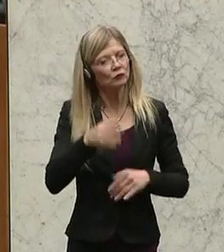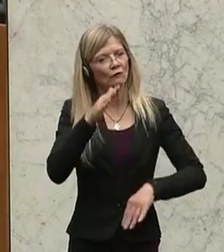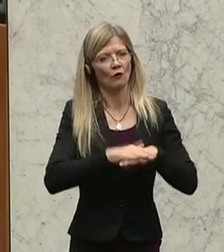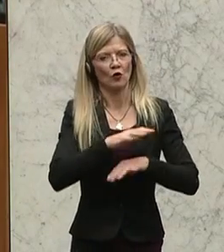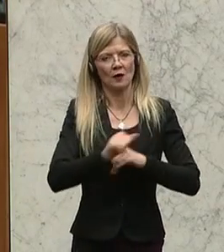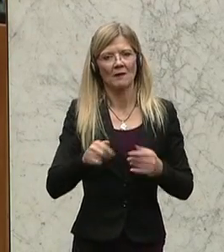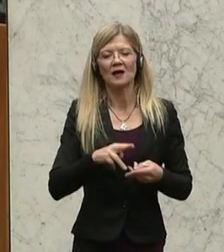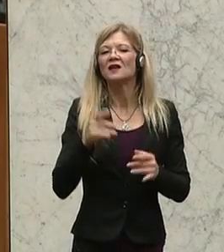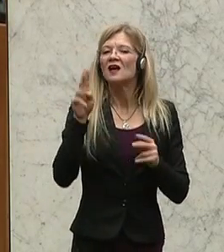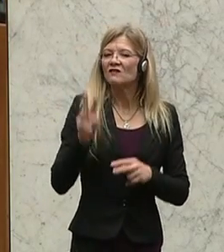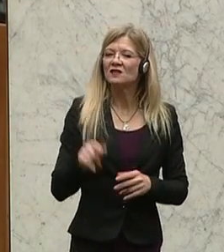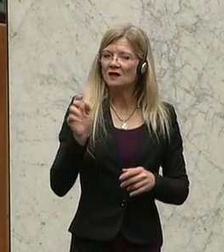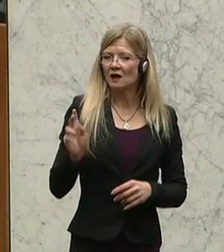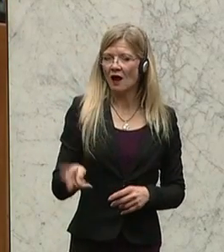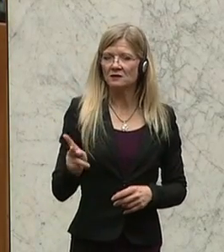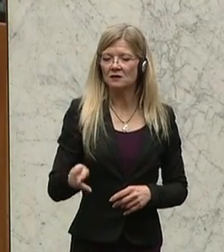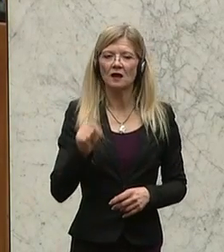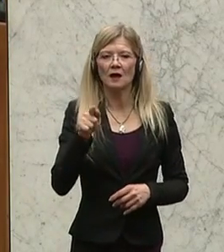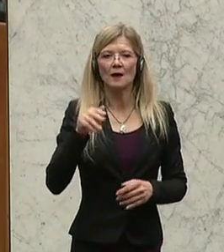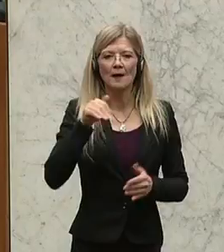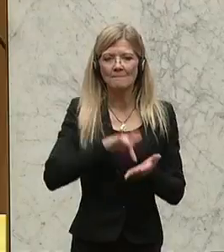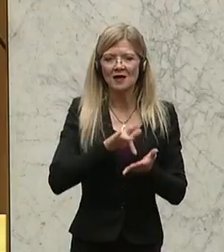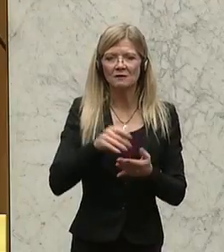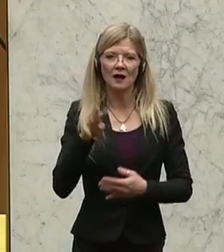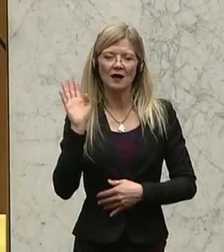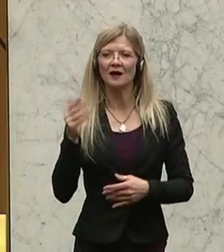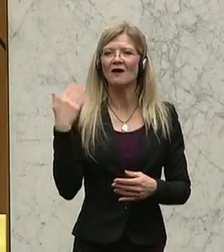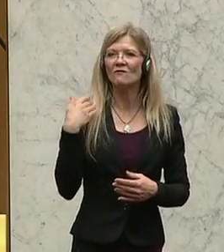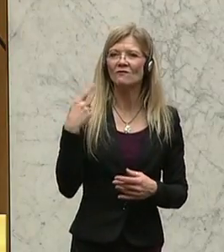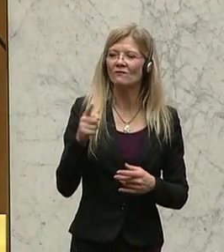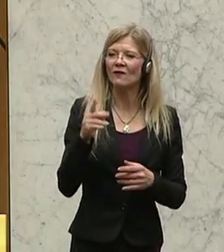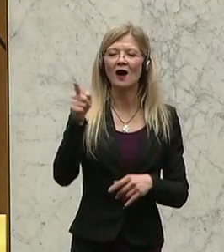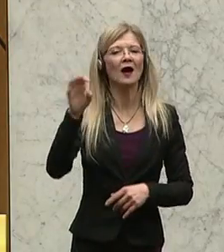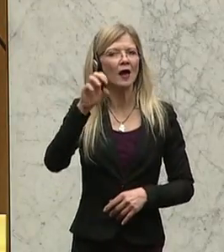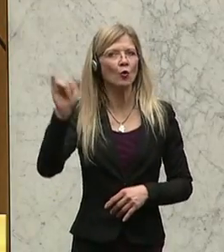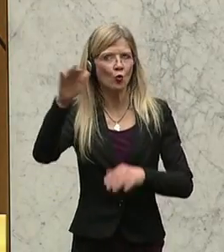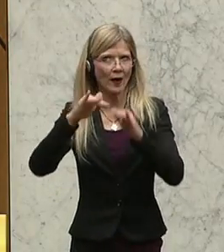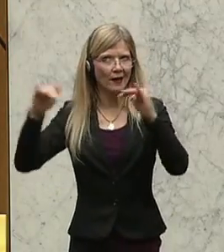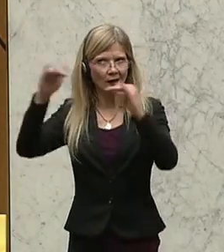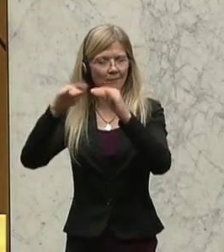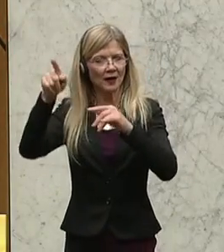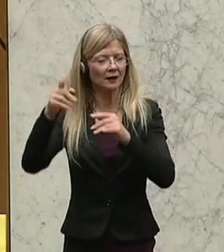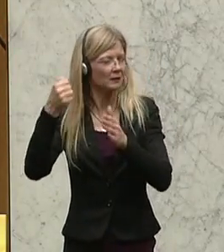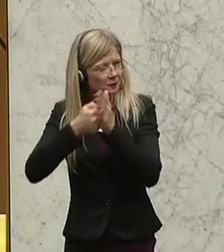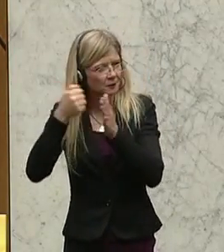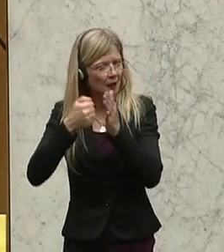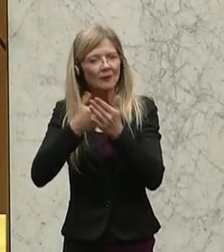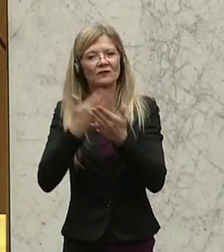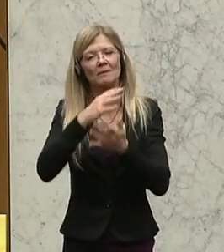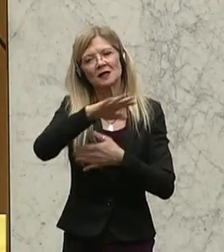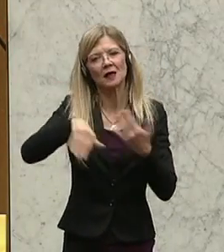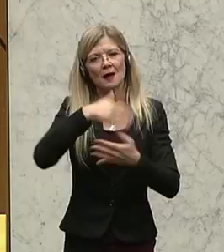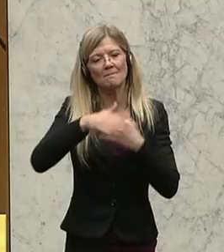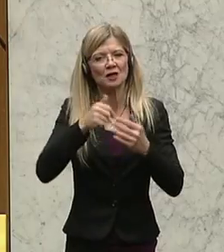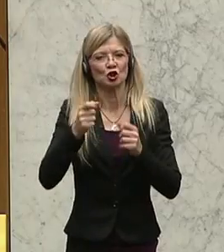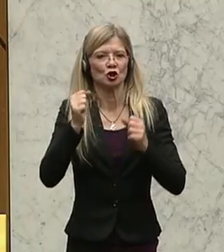EU-Ebene erfolgreich dafür eingesetzt, dass CETA als gemischtes Abkommen eingestuft wird, sodass auch die nationalen